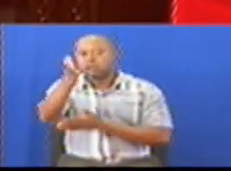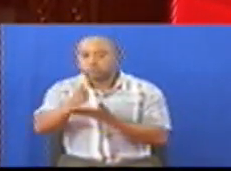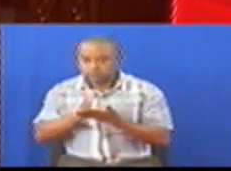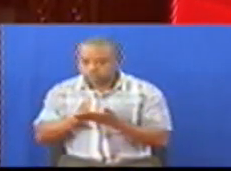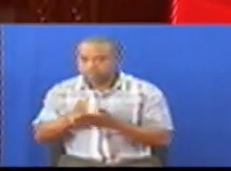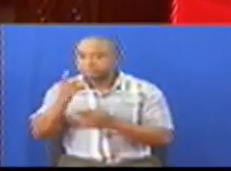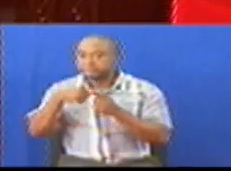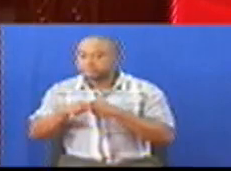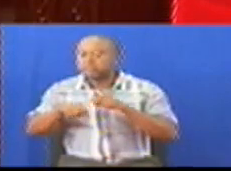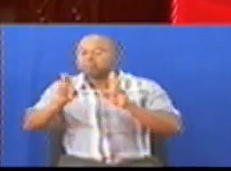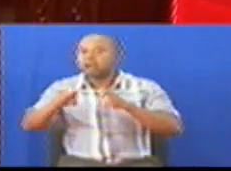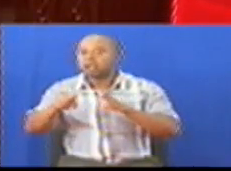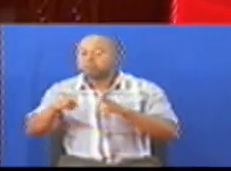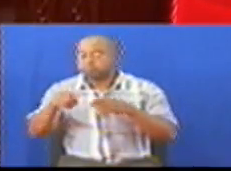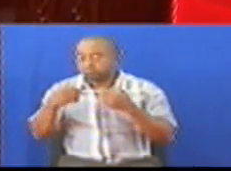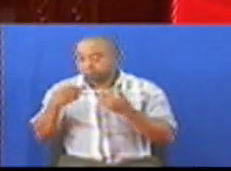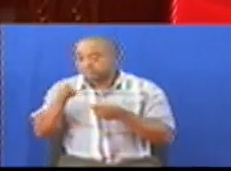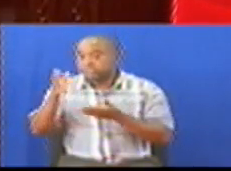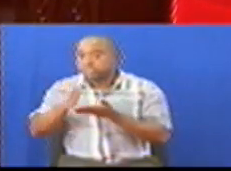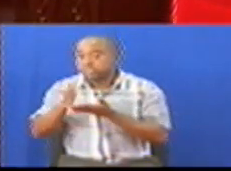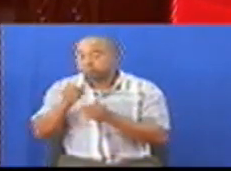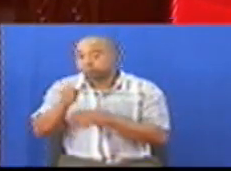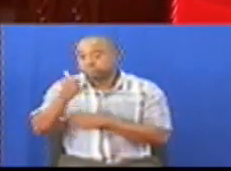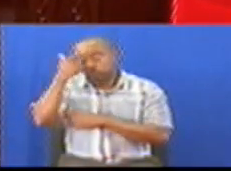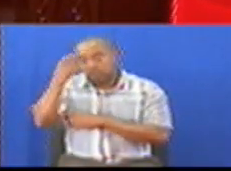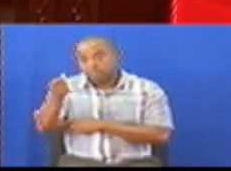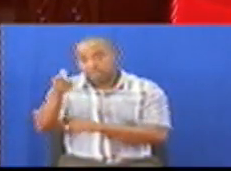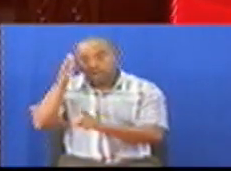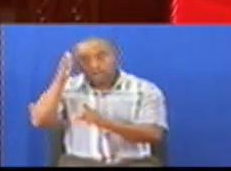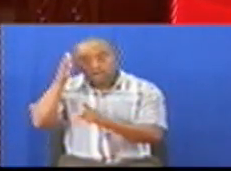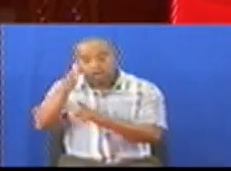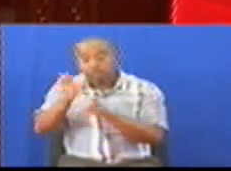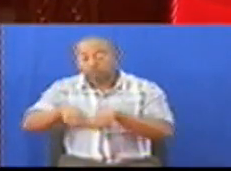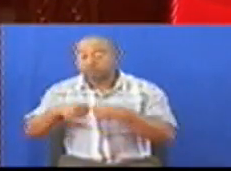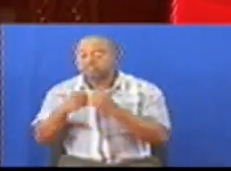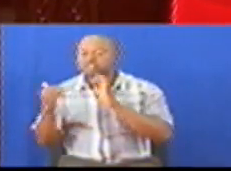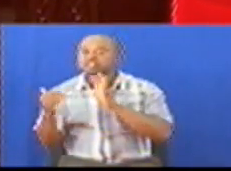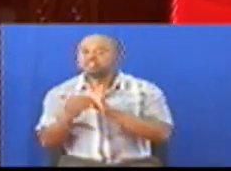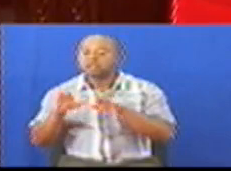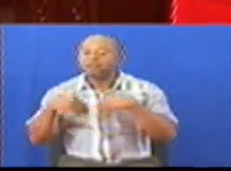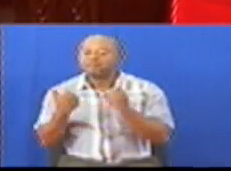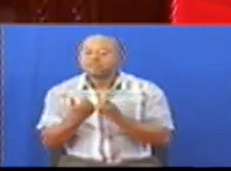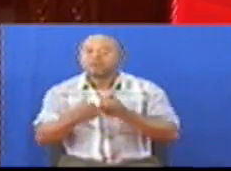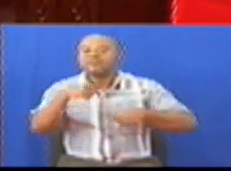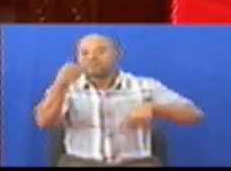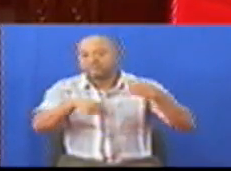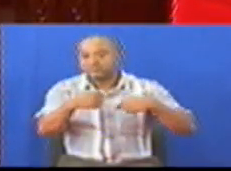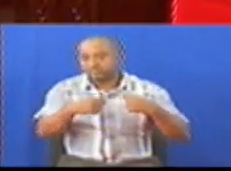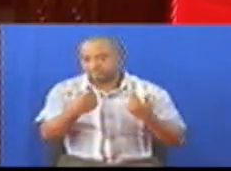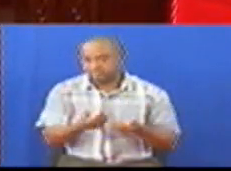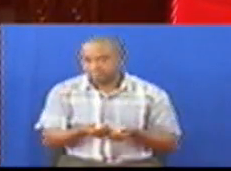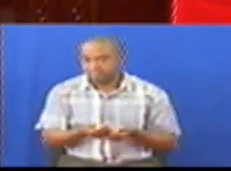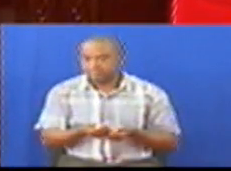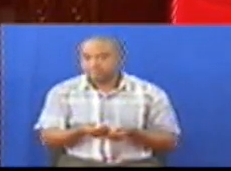wakiwa katika mahakama kwa kesi ambayo tunaamini ilikuwa na lengo la kudhalilisha sheria ya vyama vya siasa. Pili ni kwa Tanzania